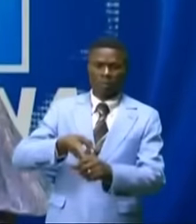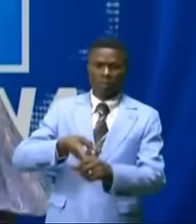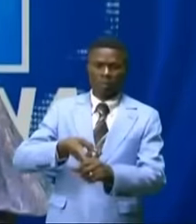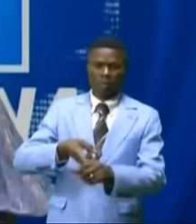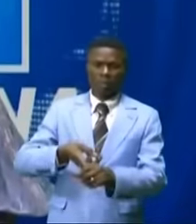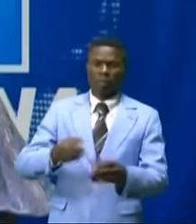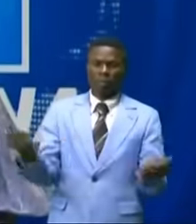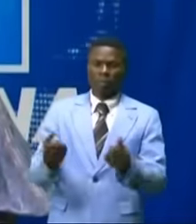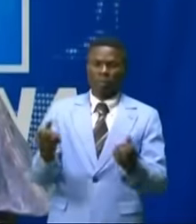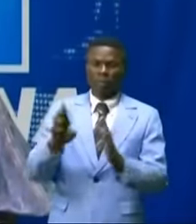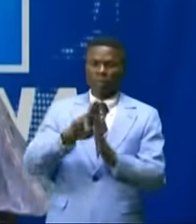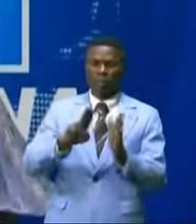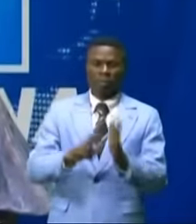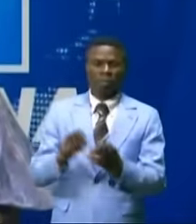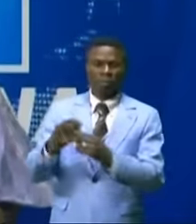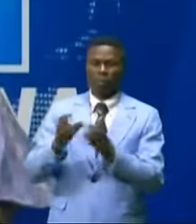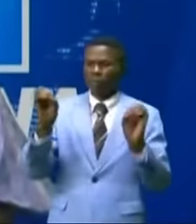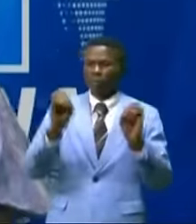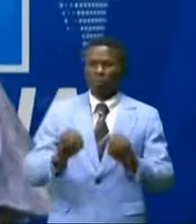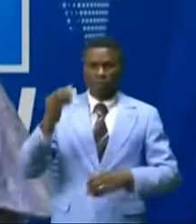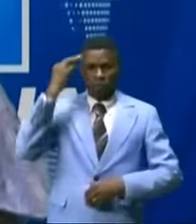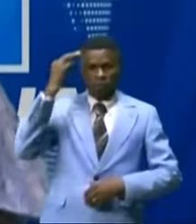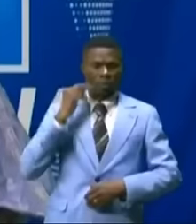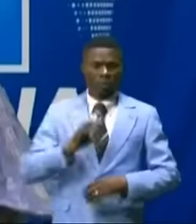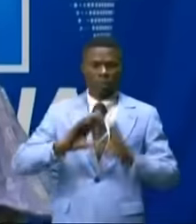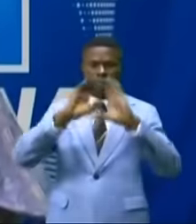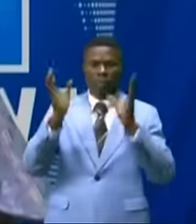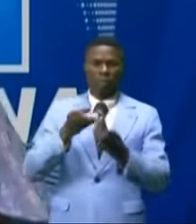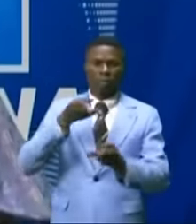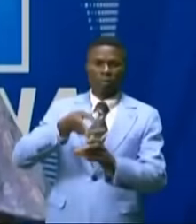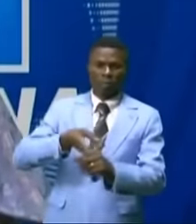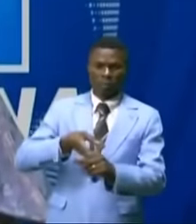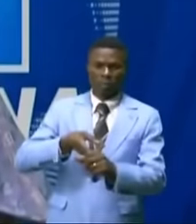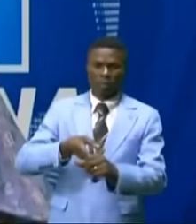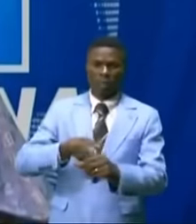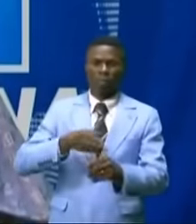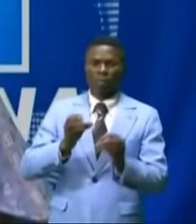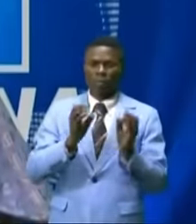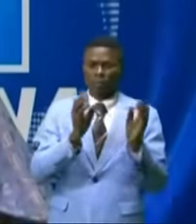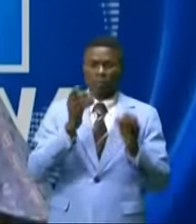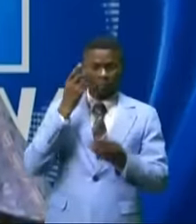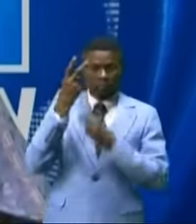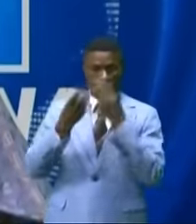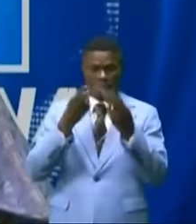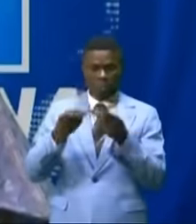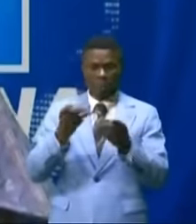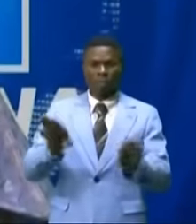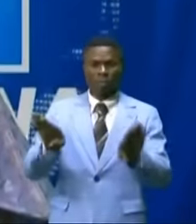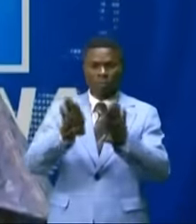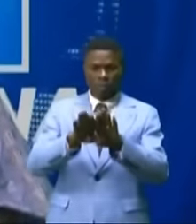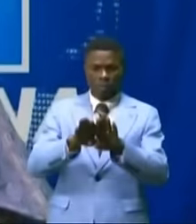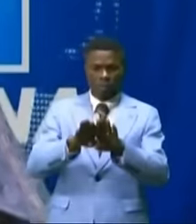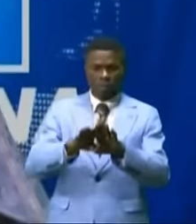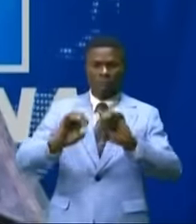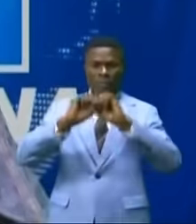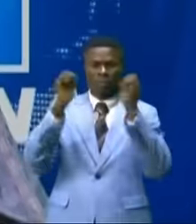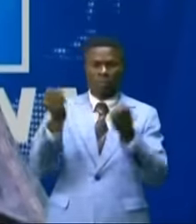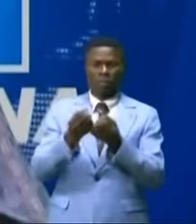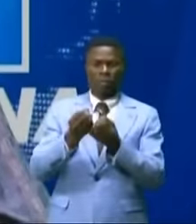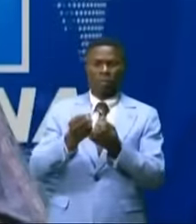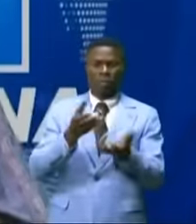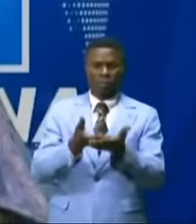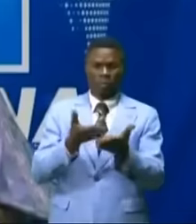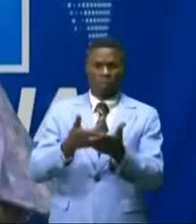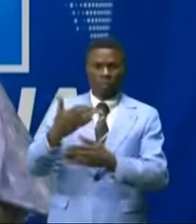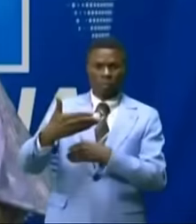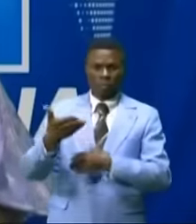descente à l'imité du ministre des hydrocarbures, Didier Boudimboutou-Bouanga, accompagné de la vice-ministre. Oui, ces dangers aux